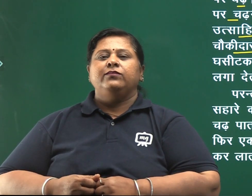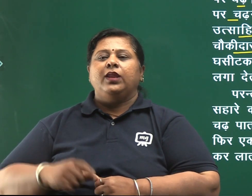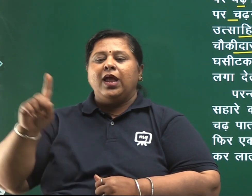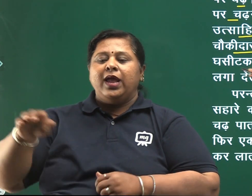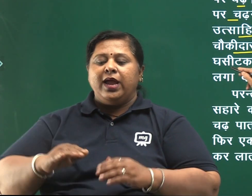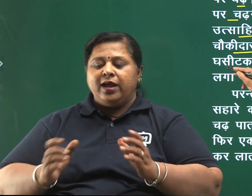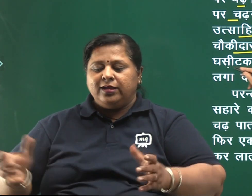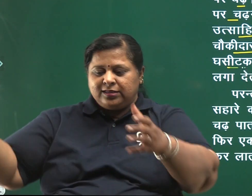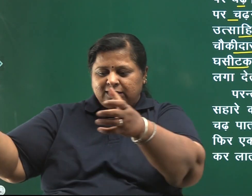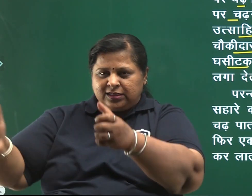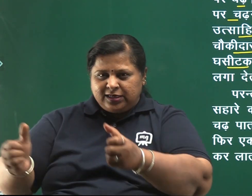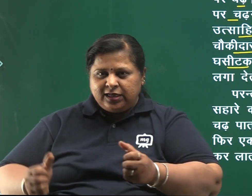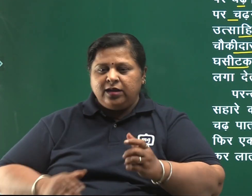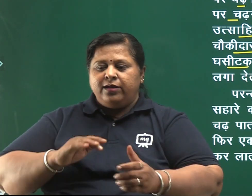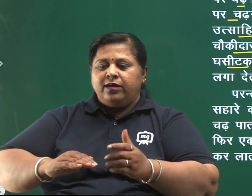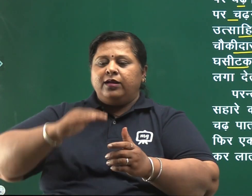एक सीढ़ी घसीटकर